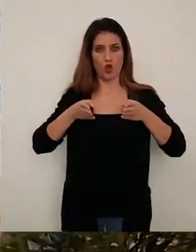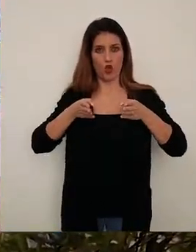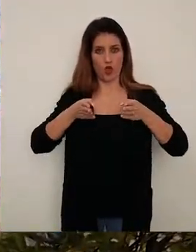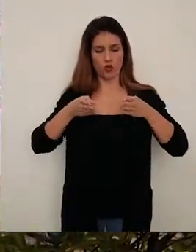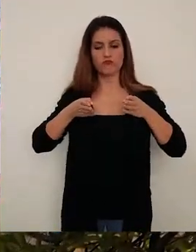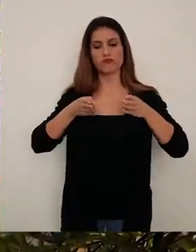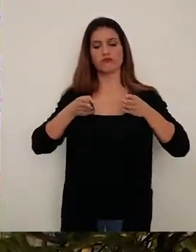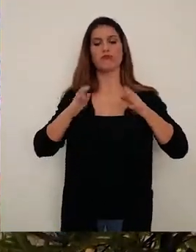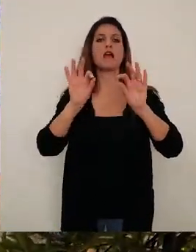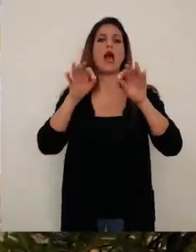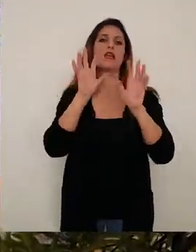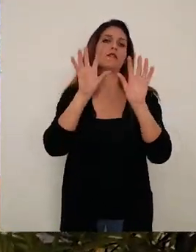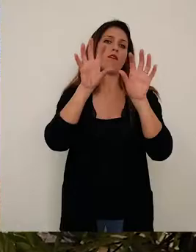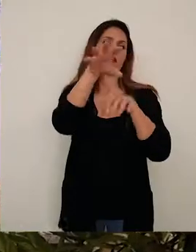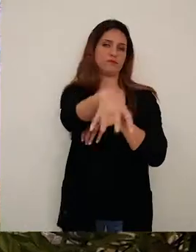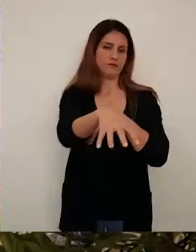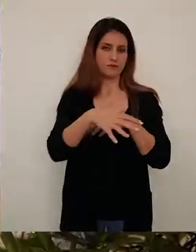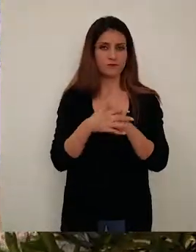maniero.